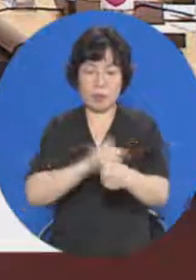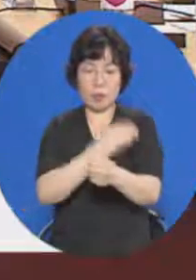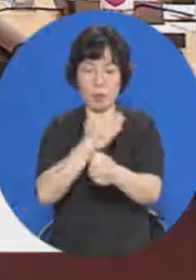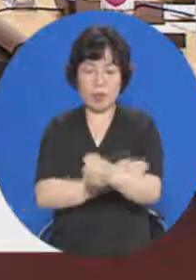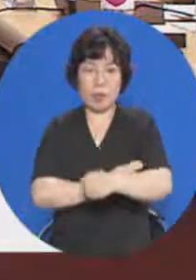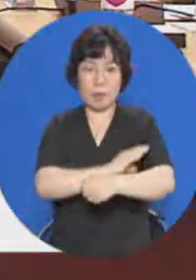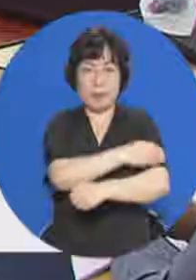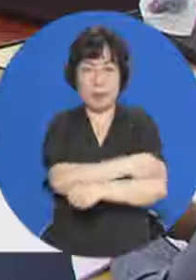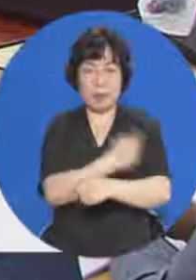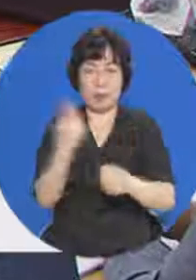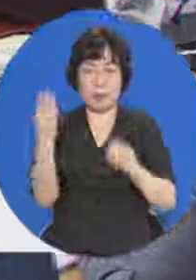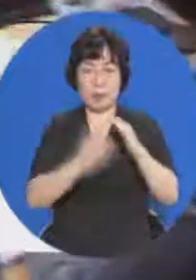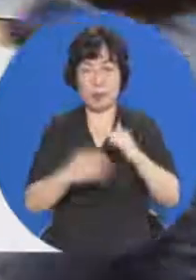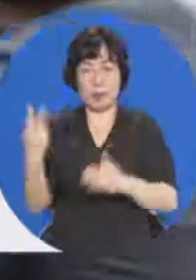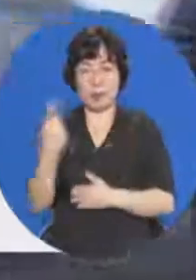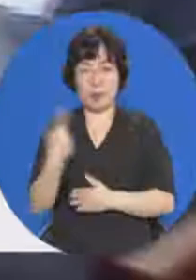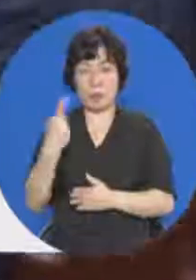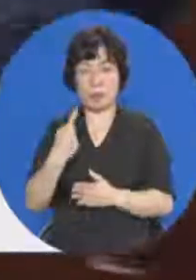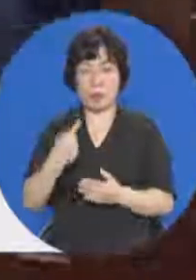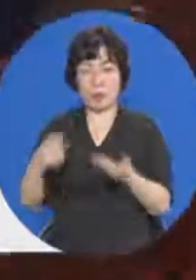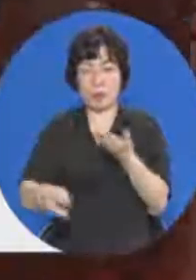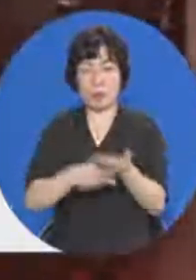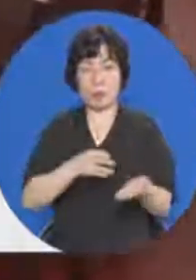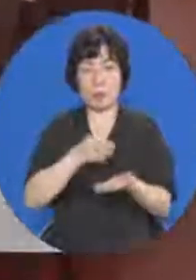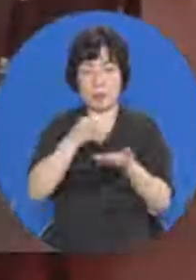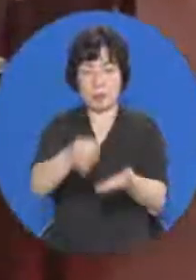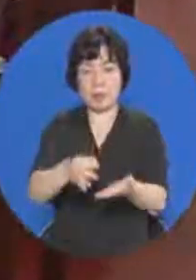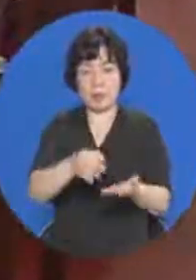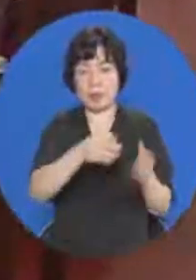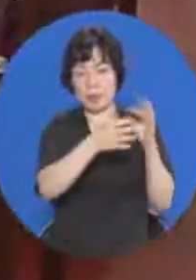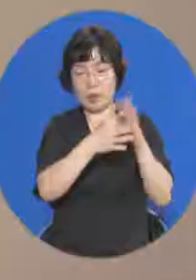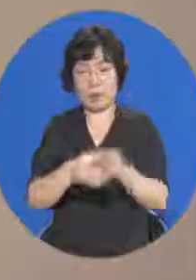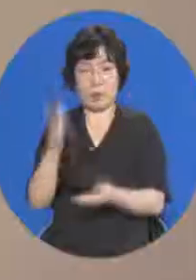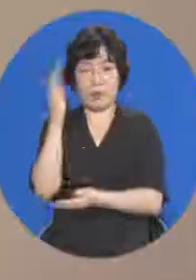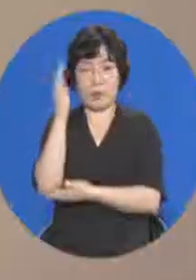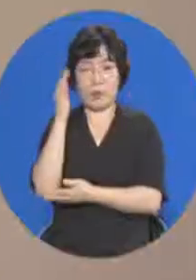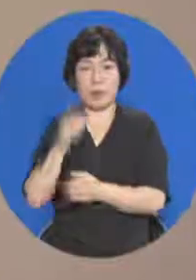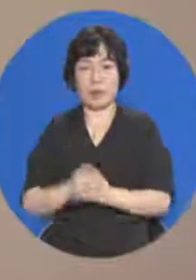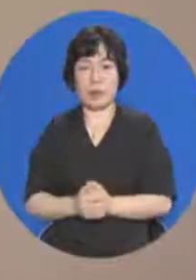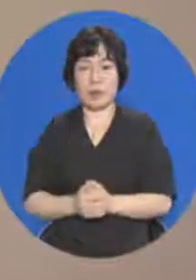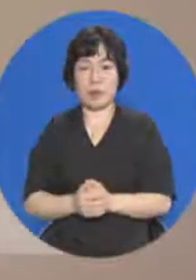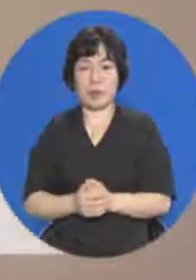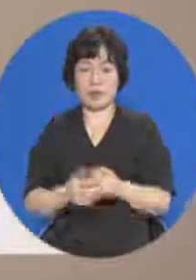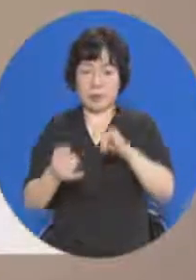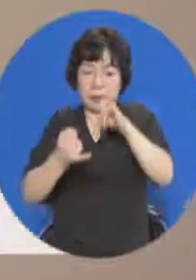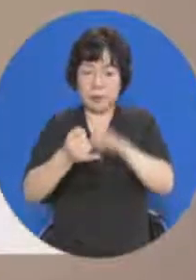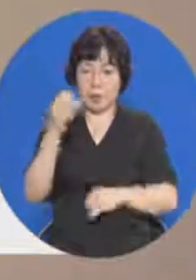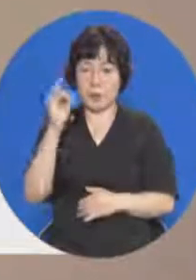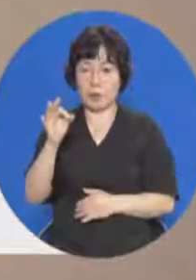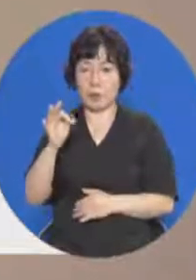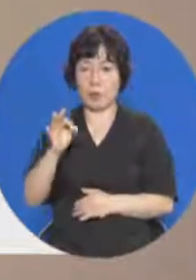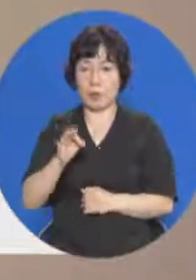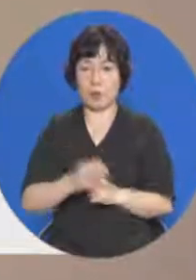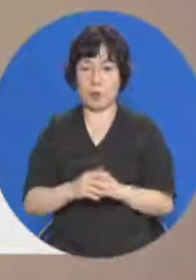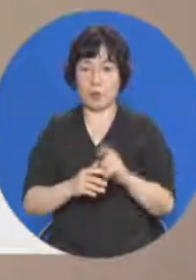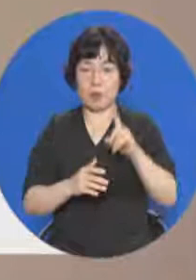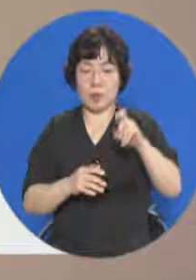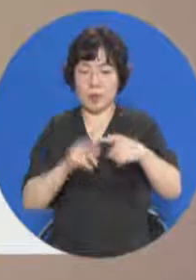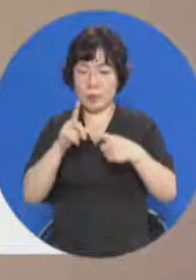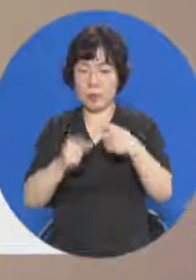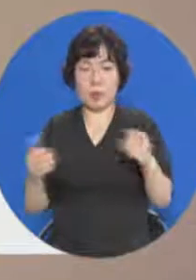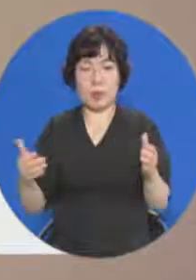남용해 공과금 등을 부당하게 부과했다는 입장을 굽히지 않았습니다. 미납금액